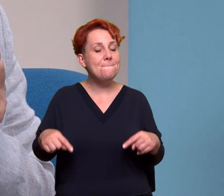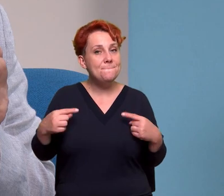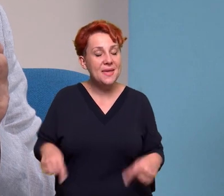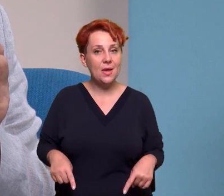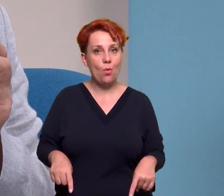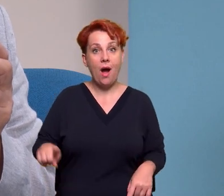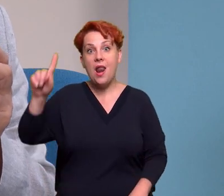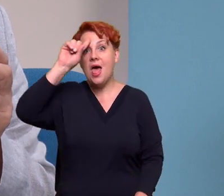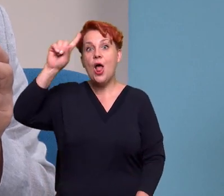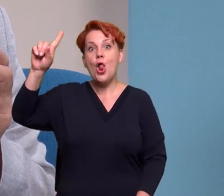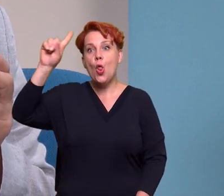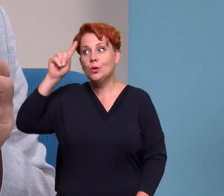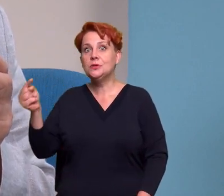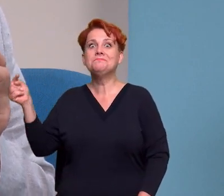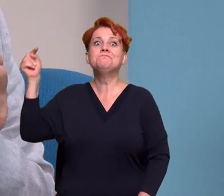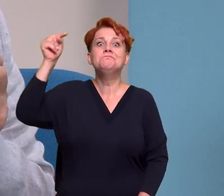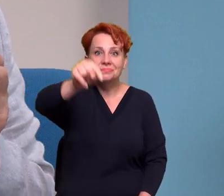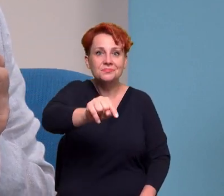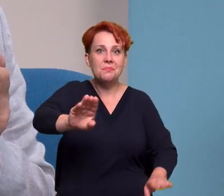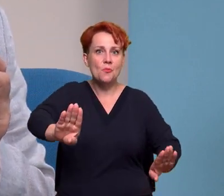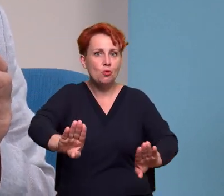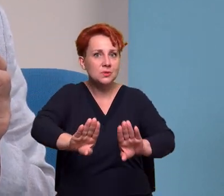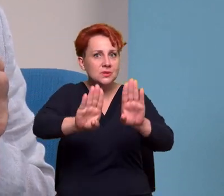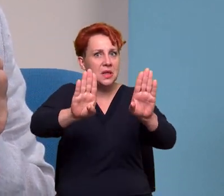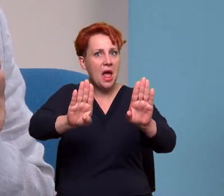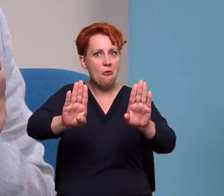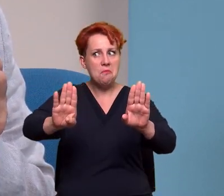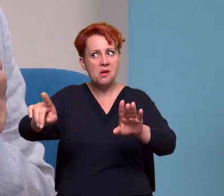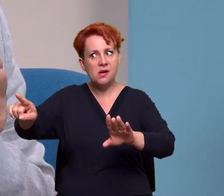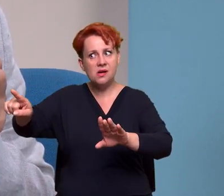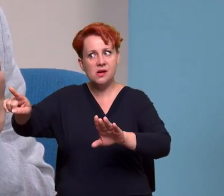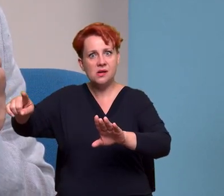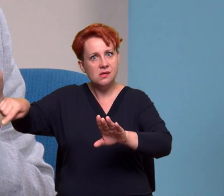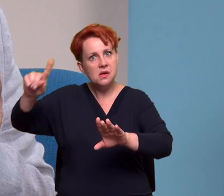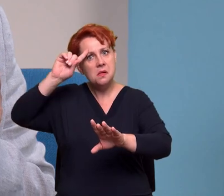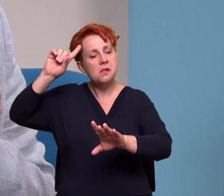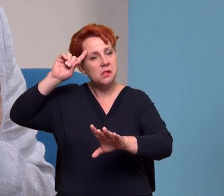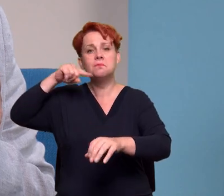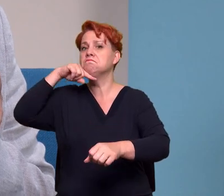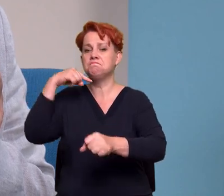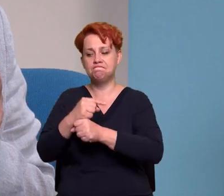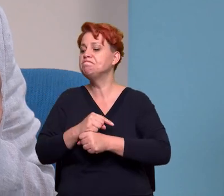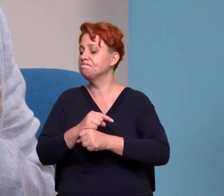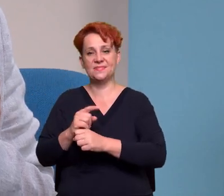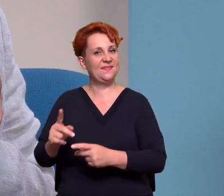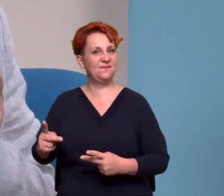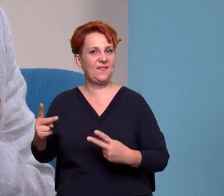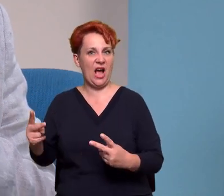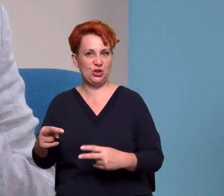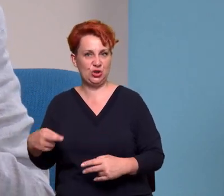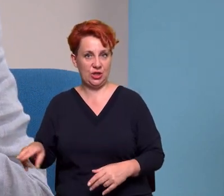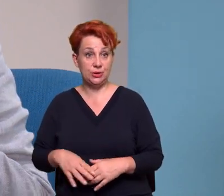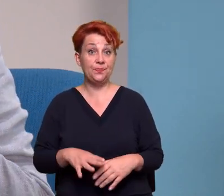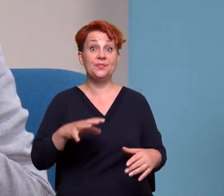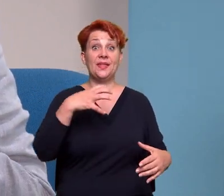ludzie przyjechali z tym do muzeum, tak? Czyli uznali, że te przedmioty są bardzo cenne. Dyrektor